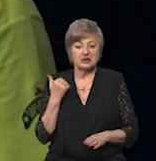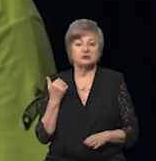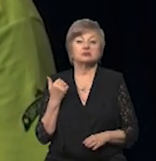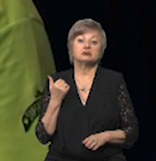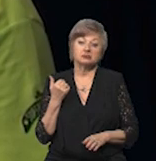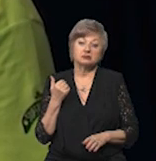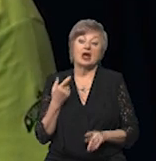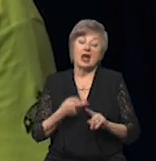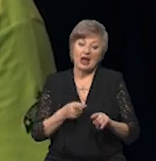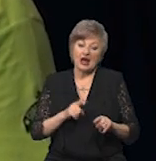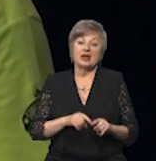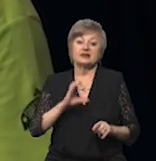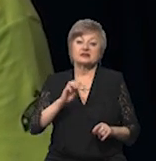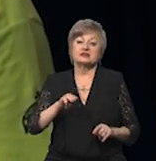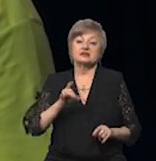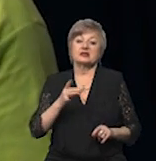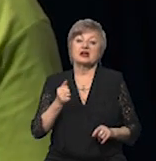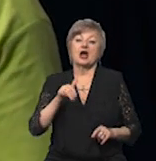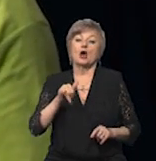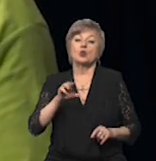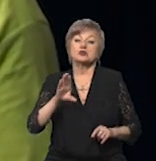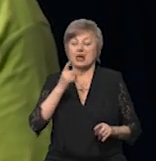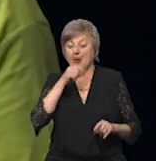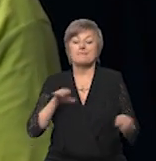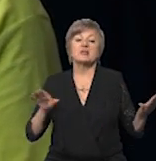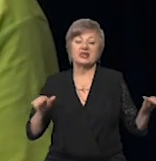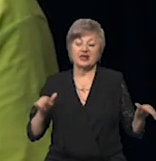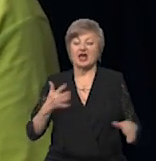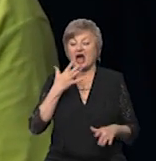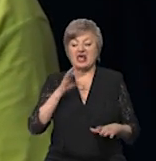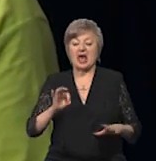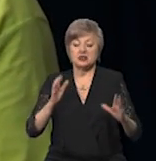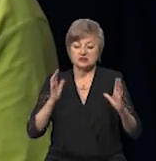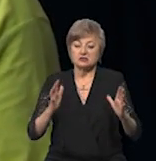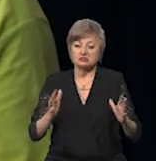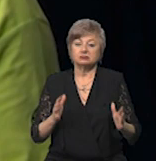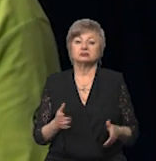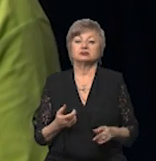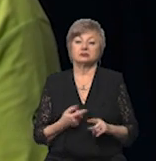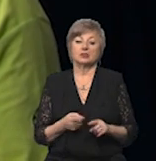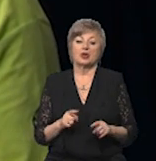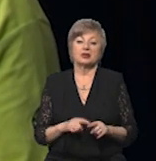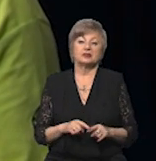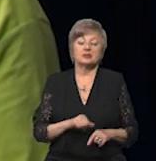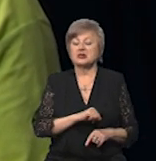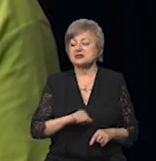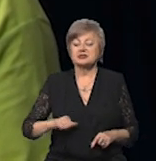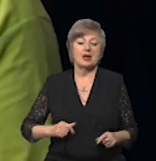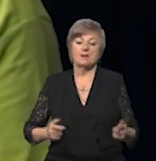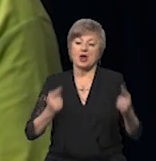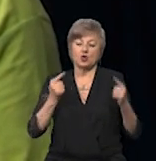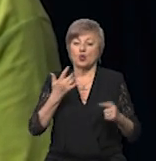Ці страуси, як всякі птахи, зносили великі яйця. Це було, до речі, саме крупне